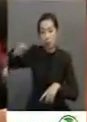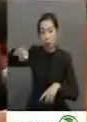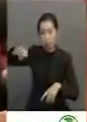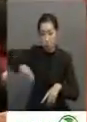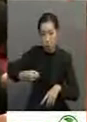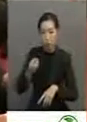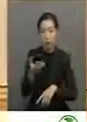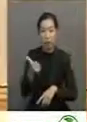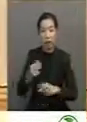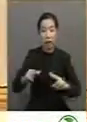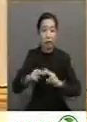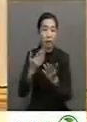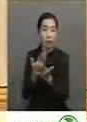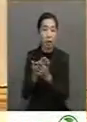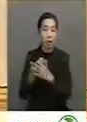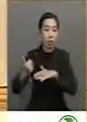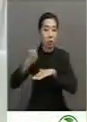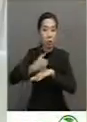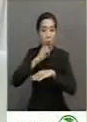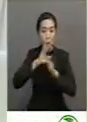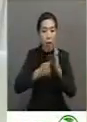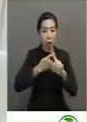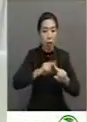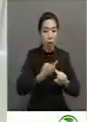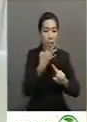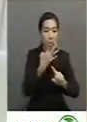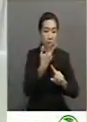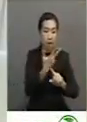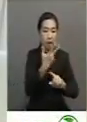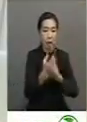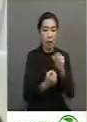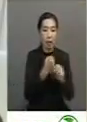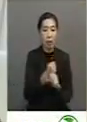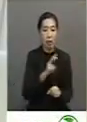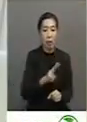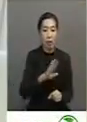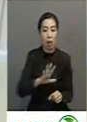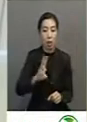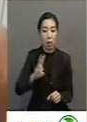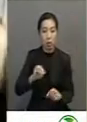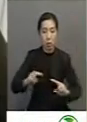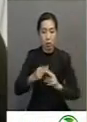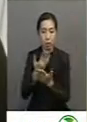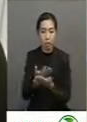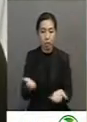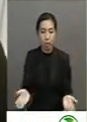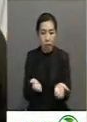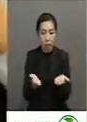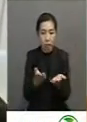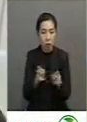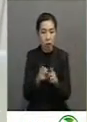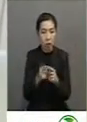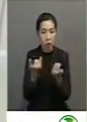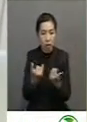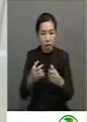การคลังบอกว่าตั้งแต่เดือนมีนาคม2560เป็นต้นไปกระทรวงการคลังนะคะได้ผลักดันให้มีการกระจายอุปกรณ์ชำระ